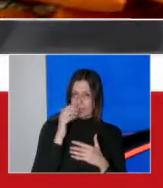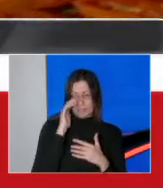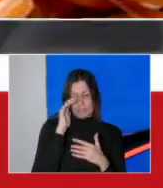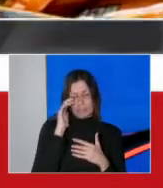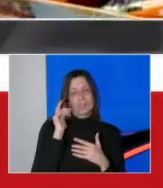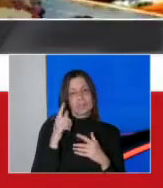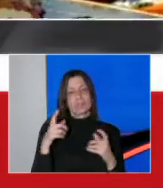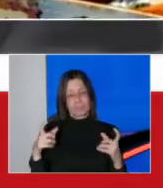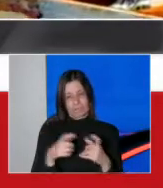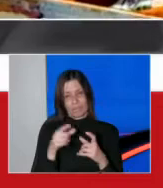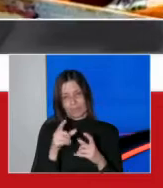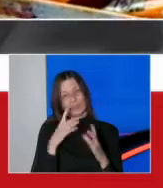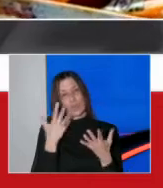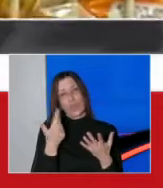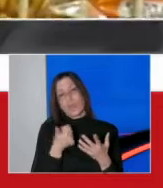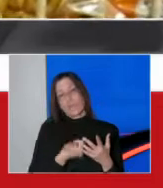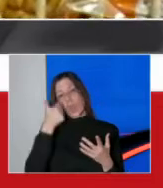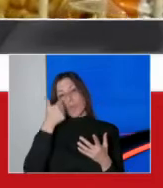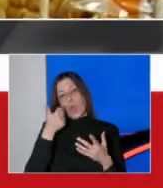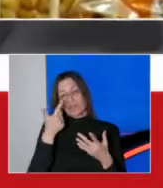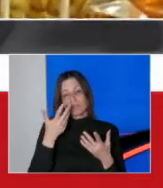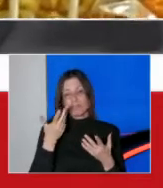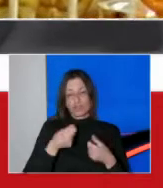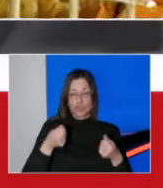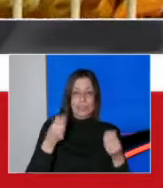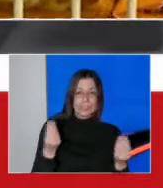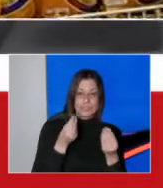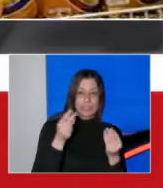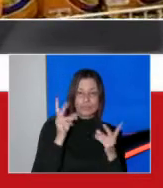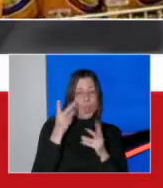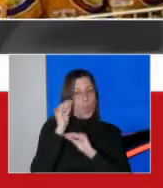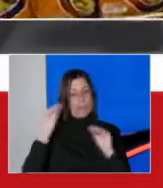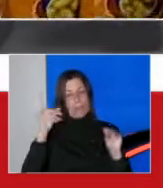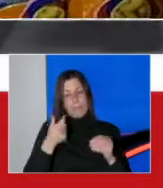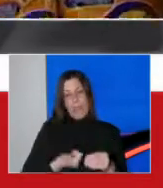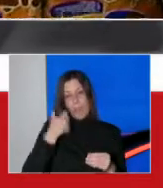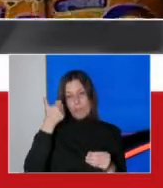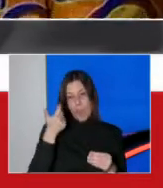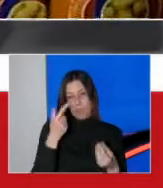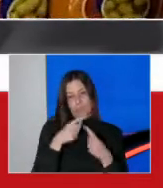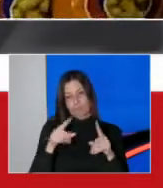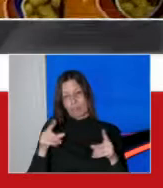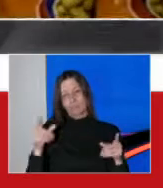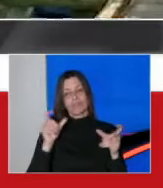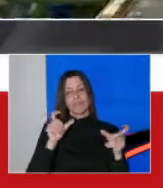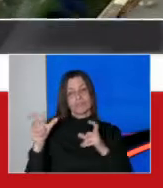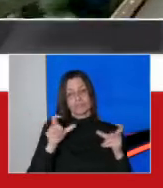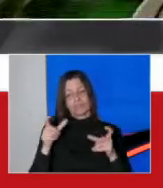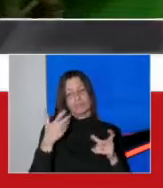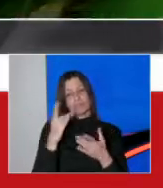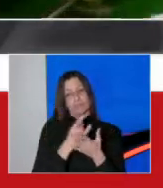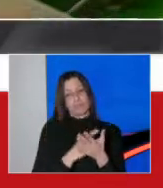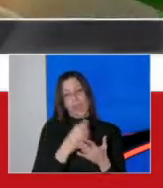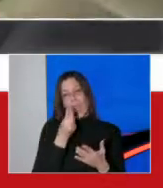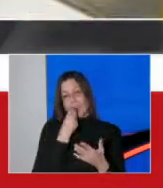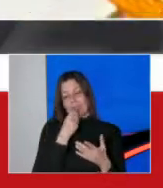החברות האלה. אולי הם מונופולים בשווקים מסוימים, ואז אפשר להכריז עליהם כמונופולים. יהיו כל מיני מגבלות במסגרת חוק המזון, כמו העובדה